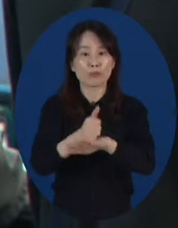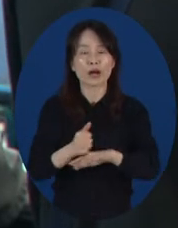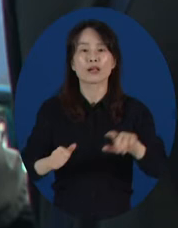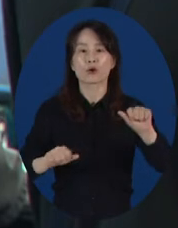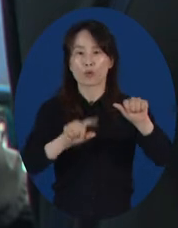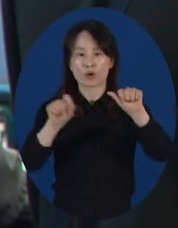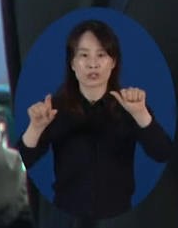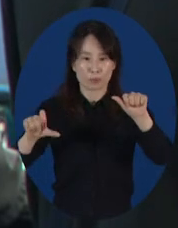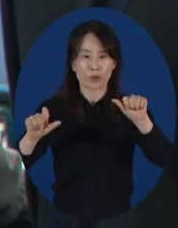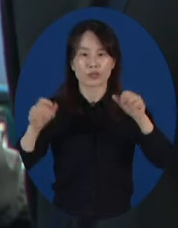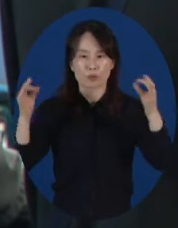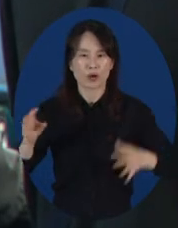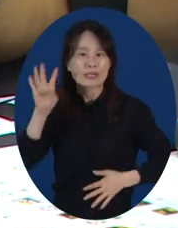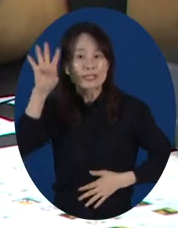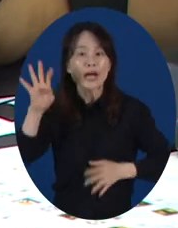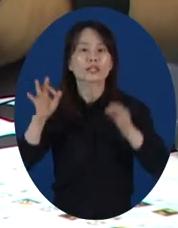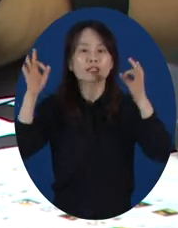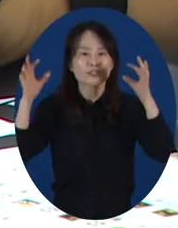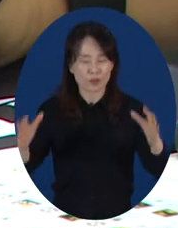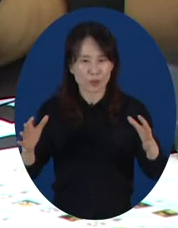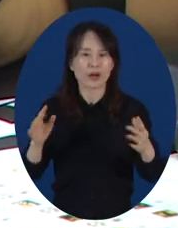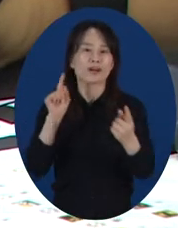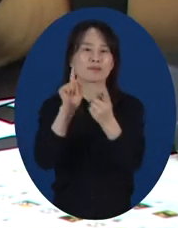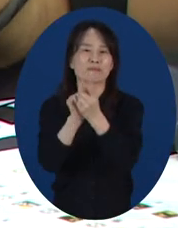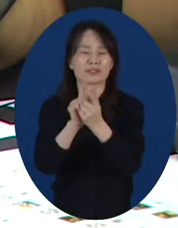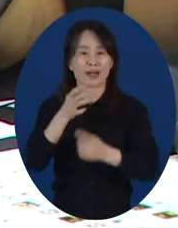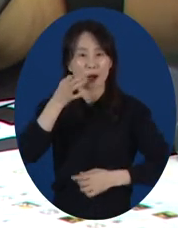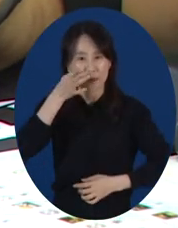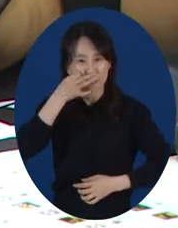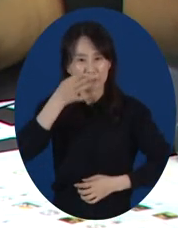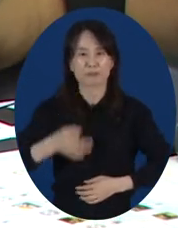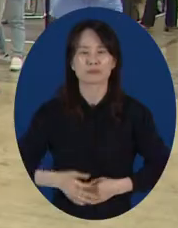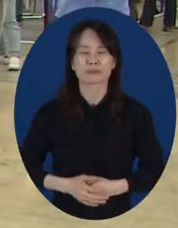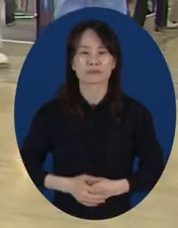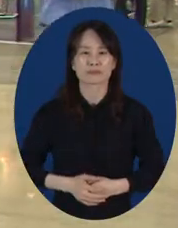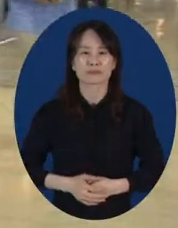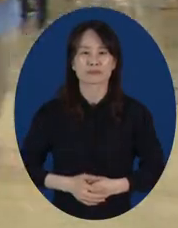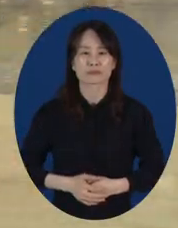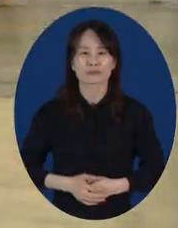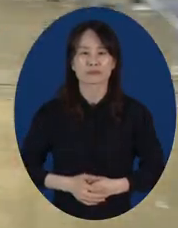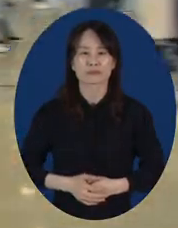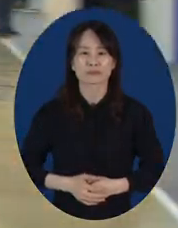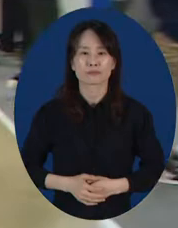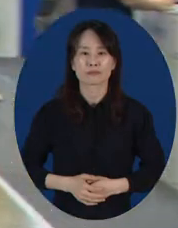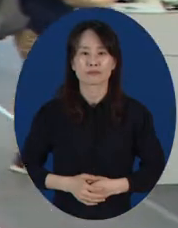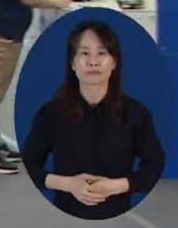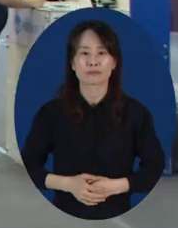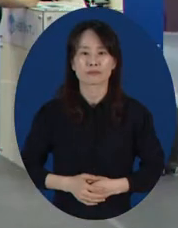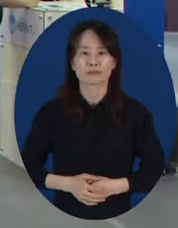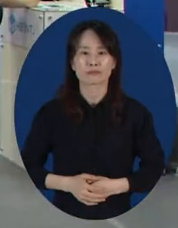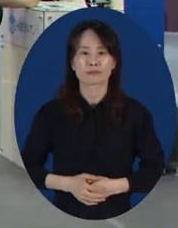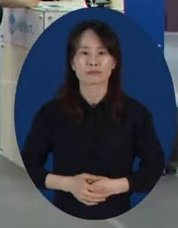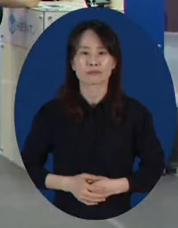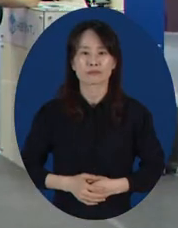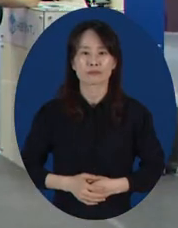주말인 15일까지 4일간 도민들과 유쾌한 만남을 이어갑니다. 경기지TV 이슬비입니다.